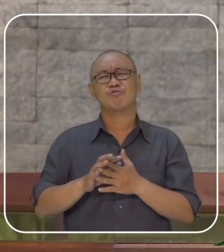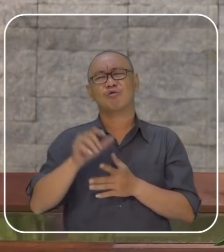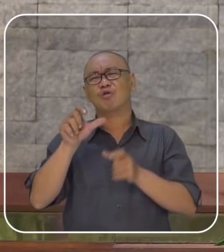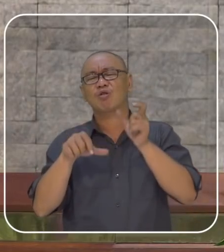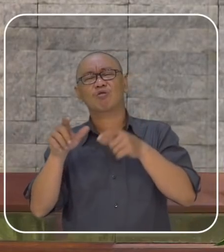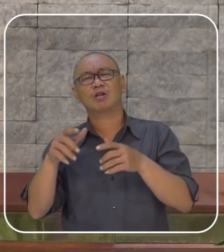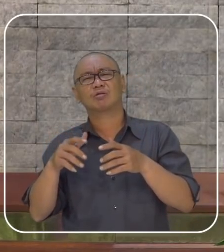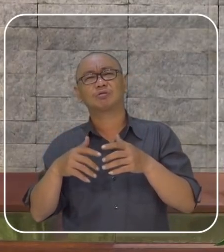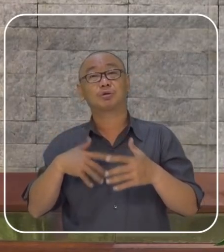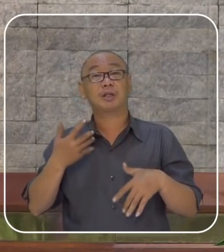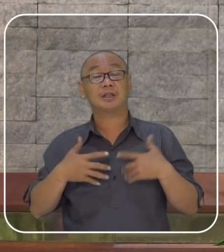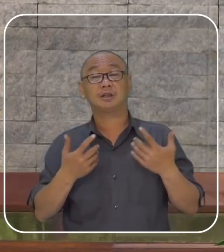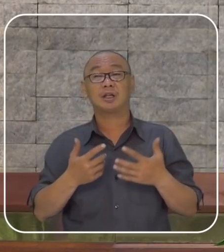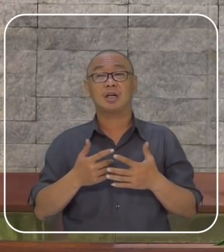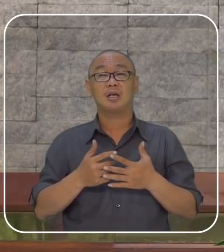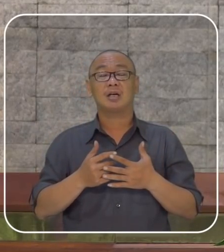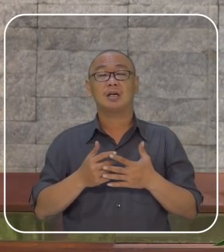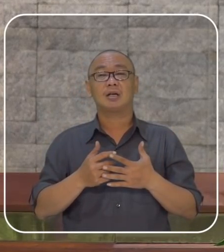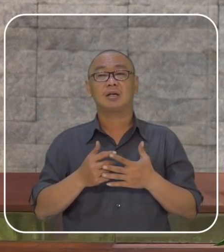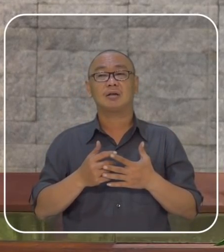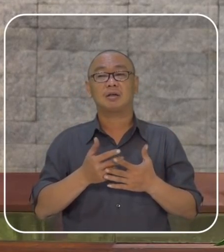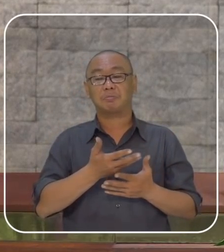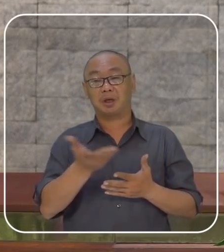cita atas sesuatu yang mereka tidak ketahui.